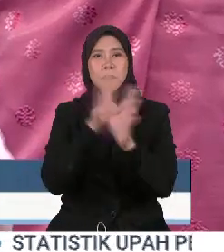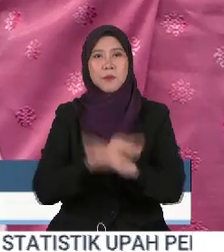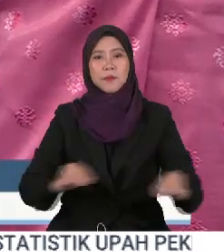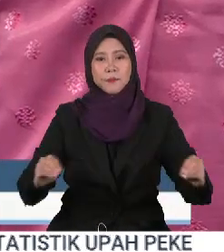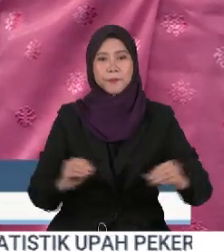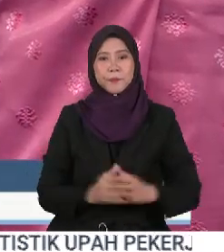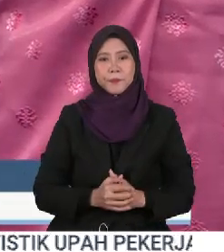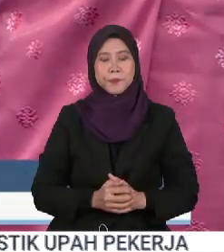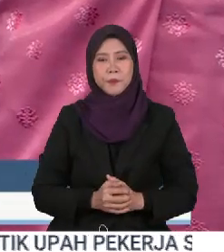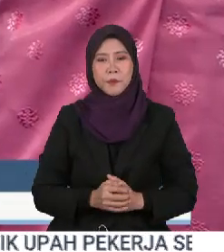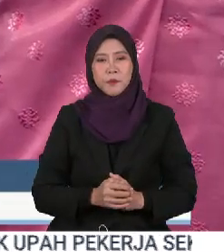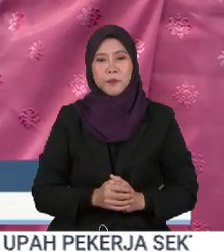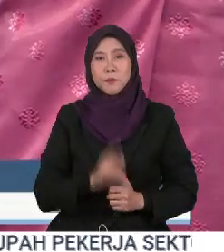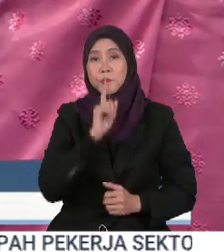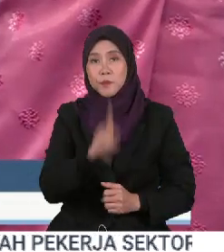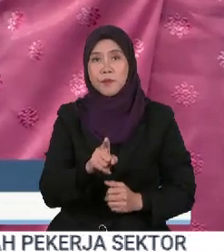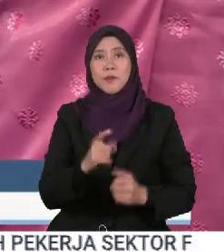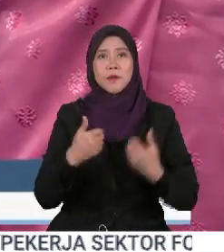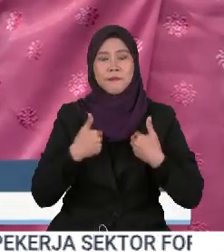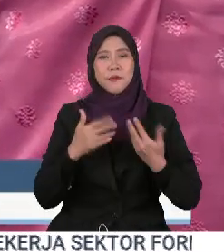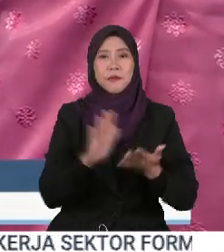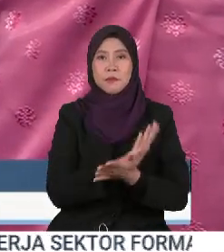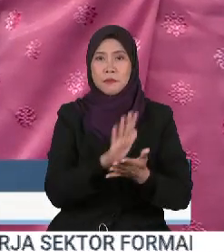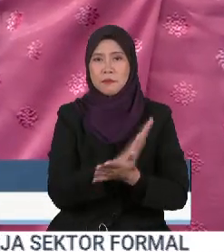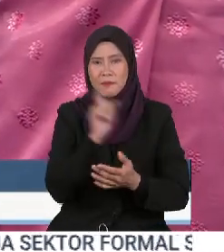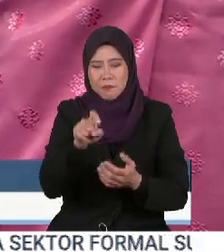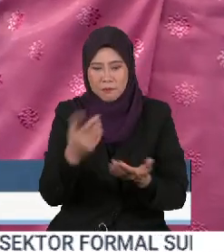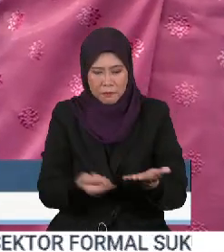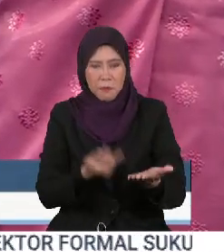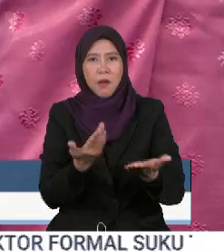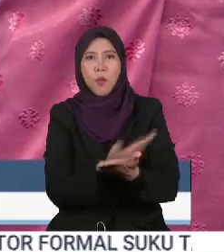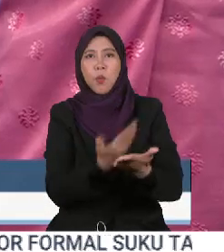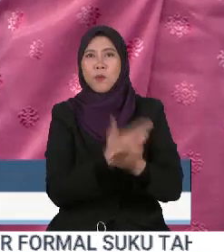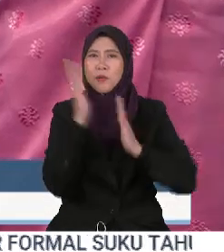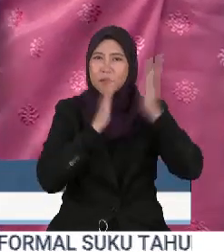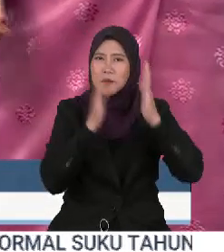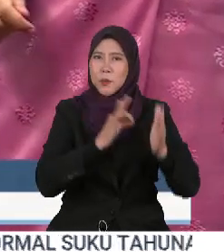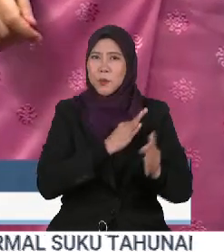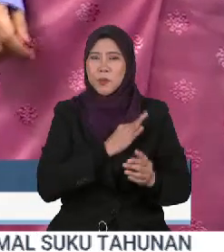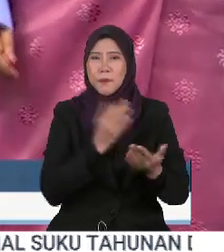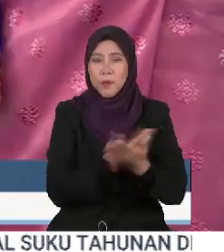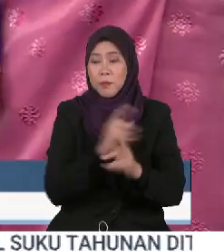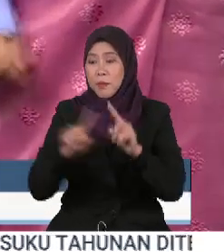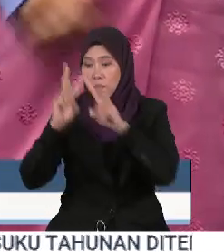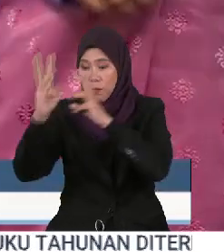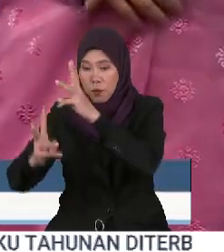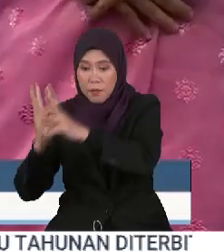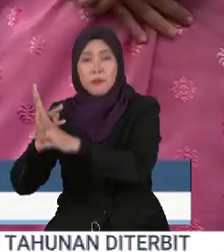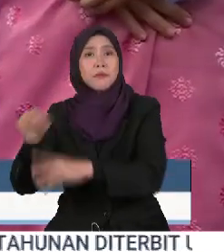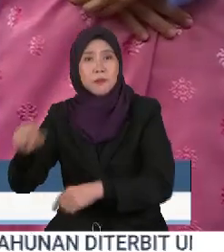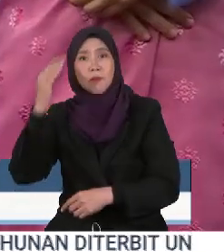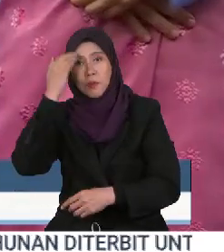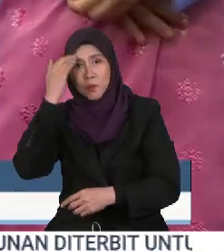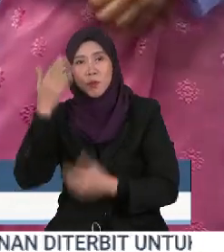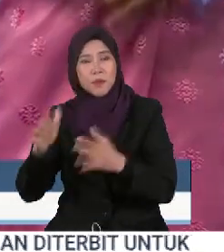model, there must be a paper. We have to study this. This is something new. For Malaysia, something new. But for the world, dada.